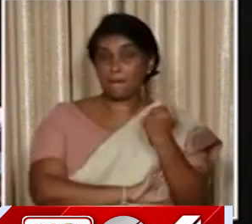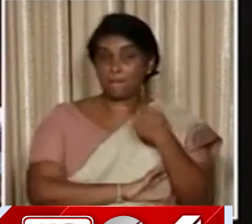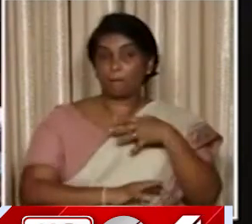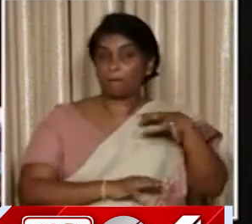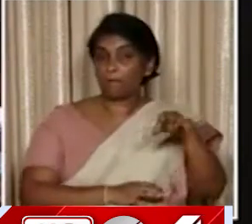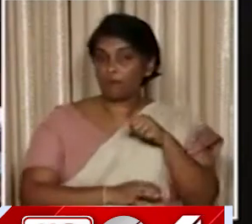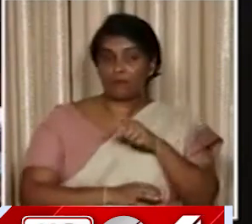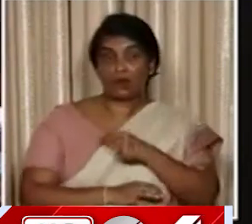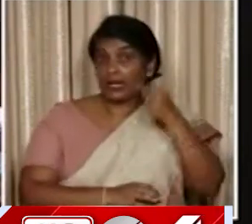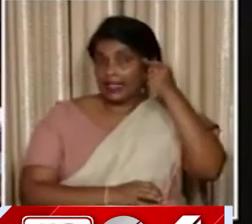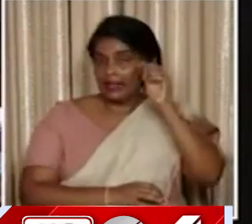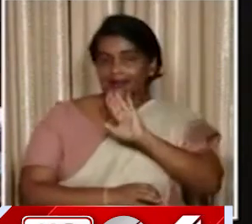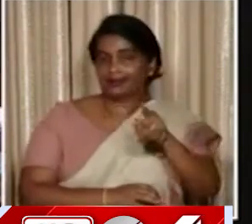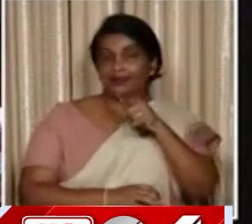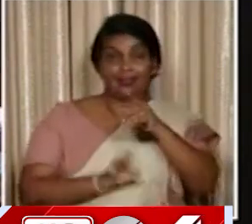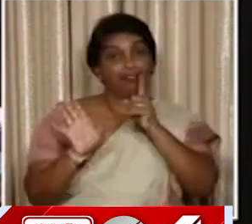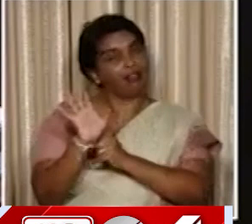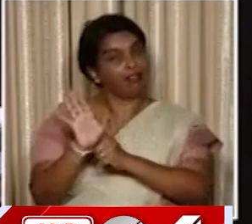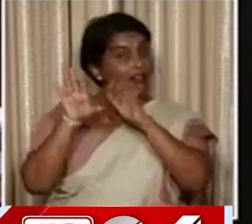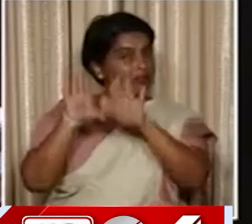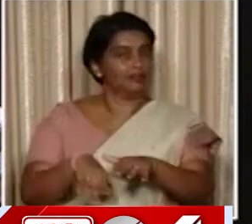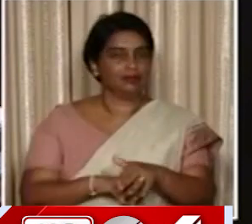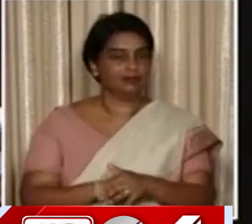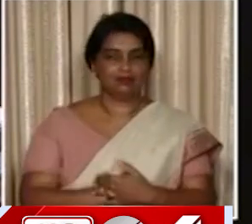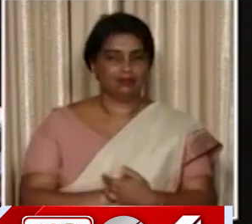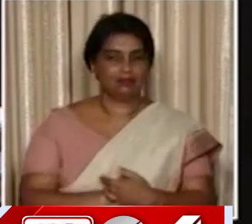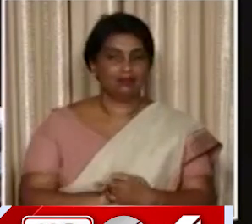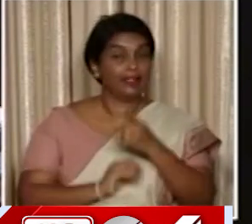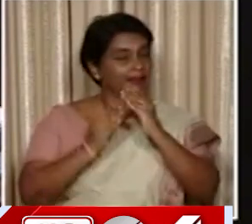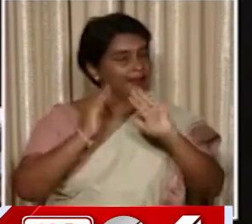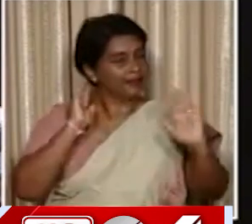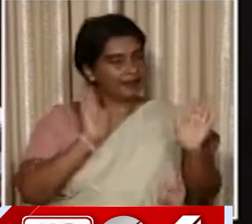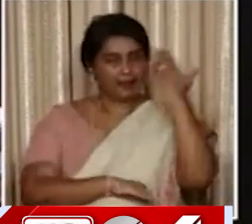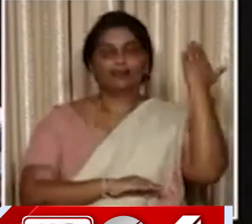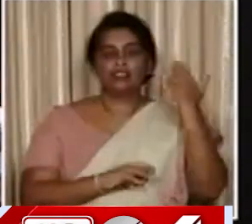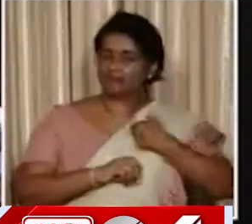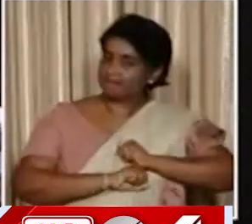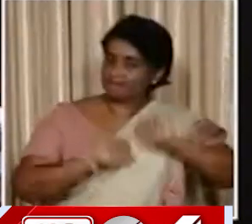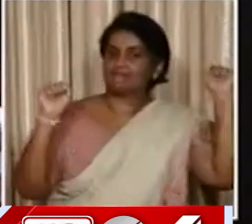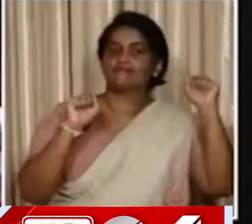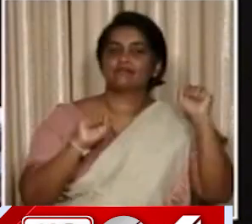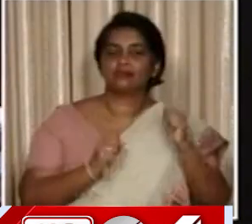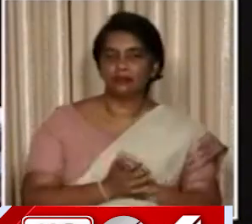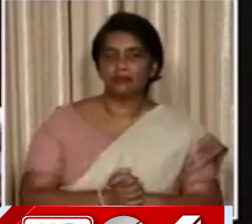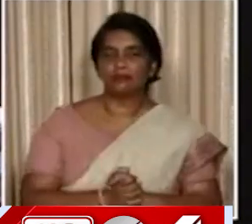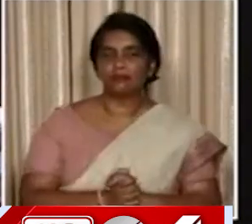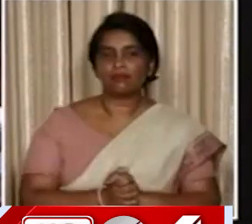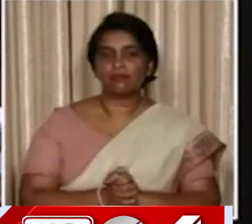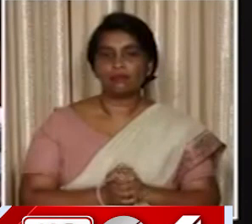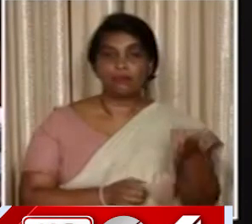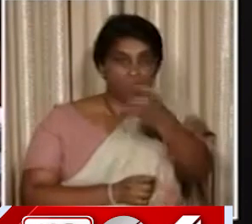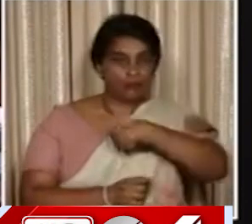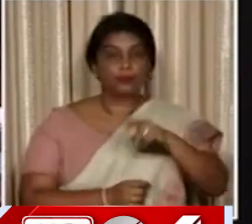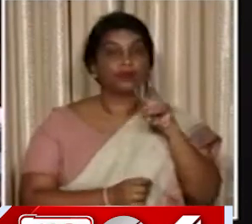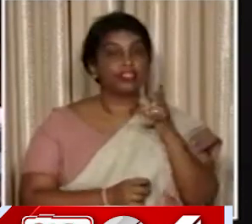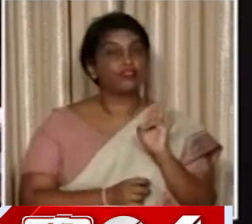kerana hitan depa utana yahatingin de. Ubo ubo getar ya wanda pi aragal yak kerana, aragal itu make desi